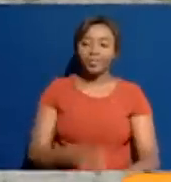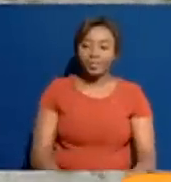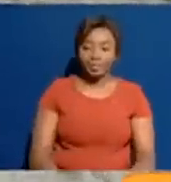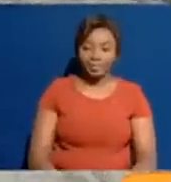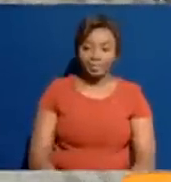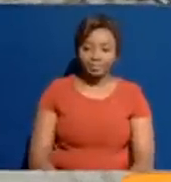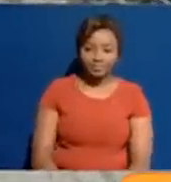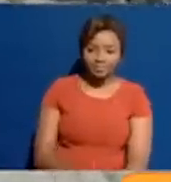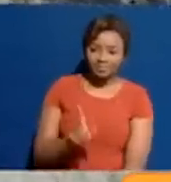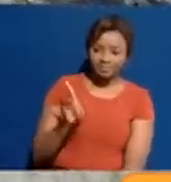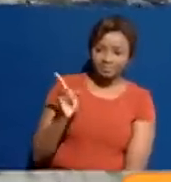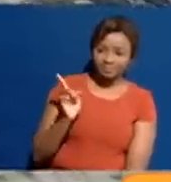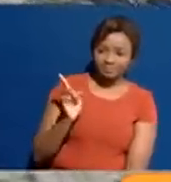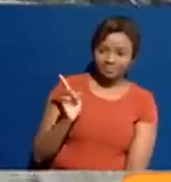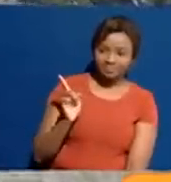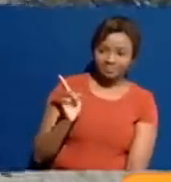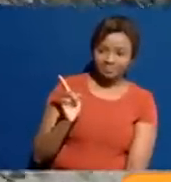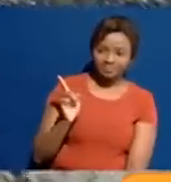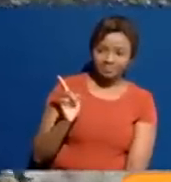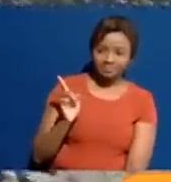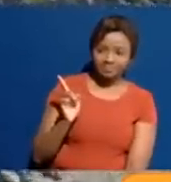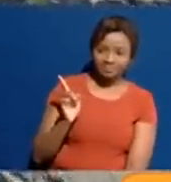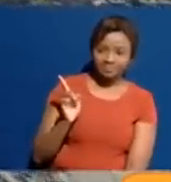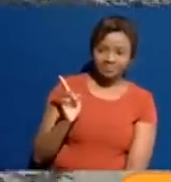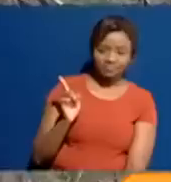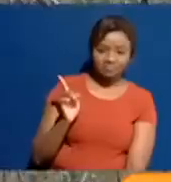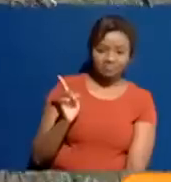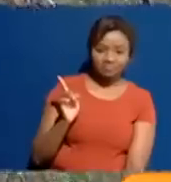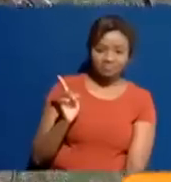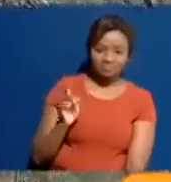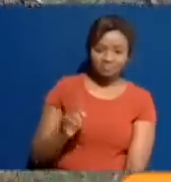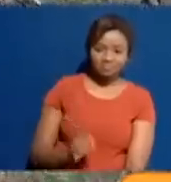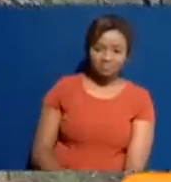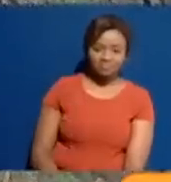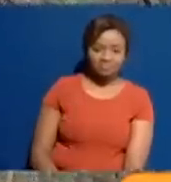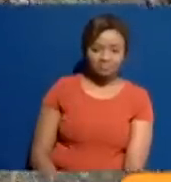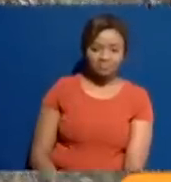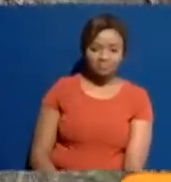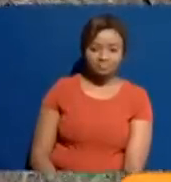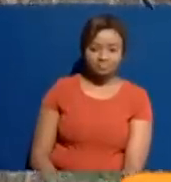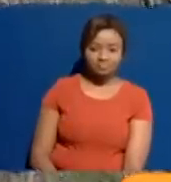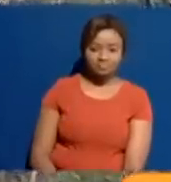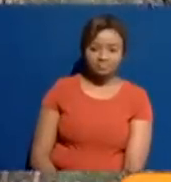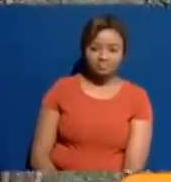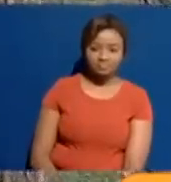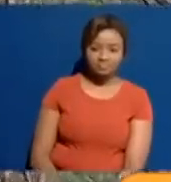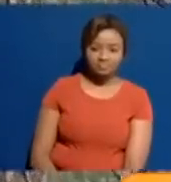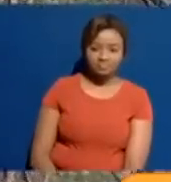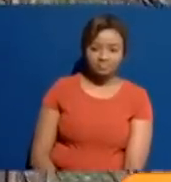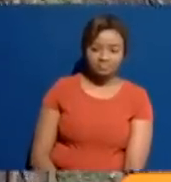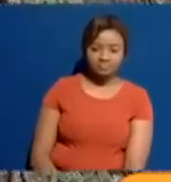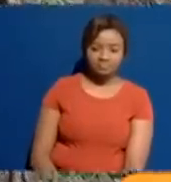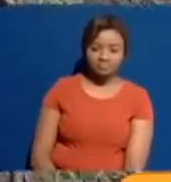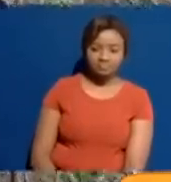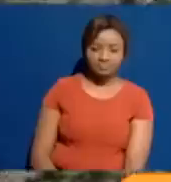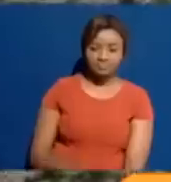Uharibifu uliosababishwa na mamia ya watu waliovamia shamba la Northlands huko Ruiru unadhihirika mchana. Shamba hilo